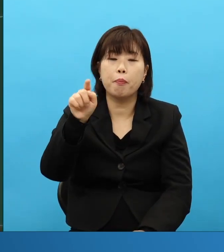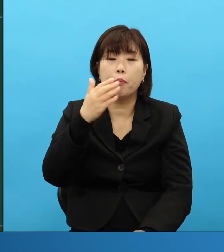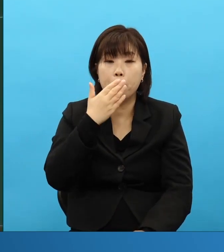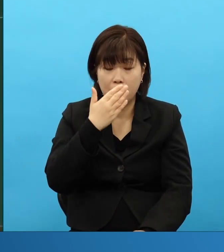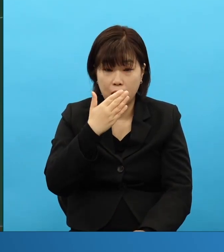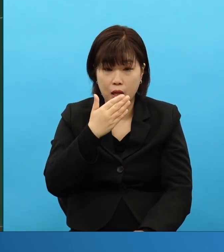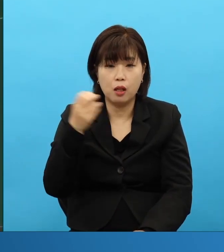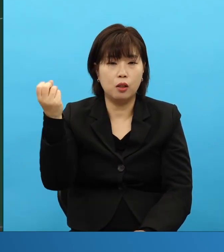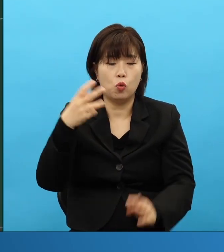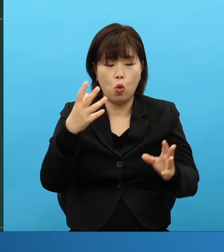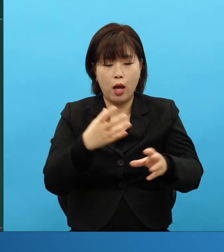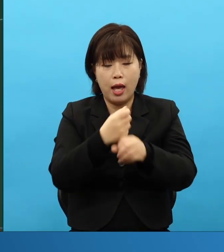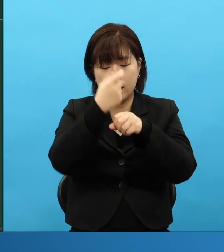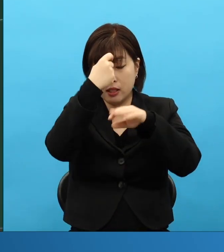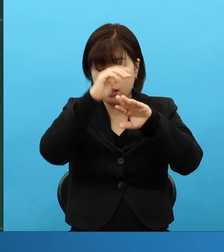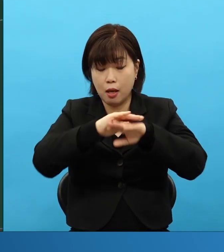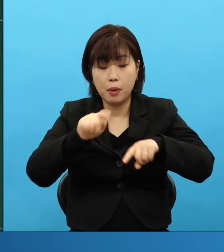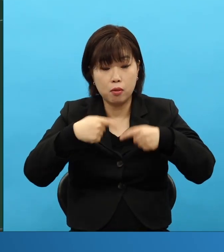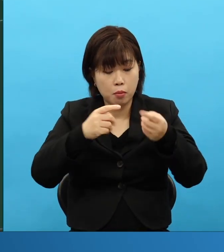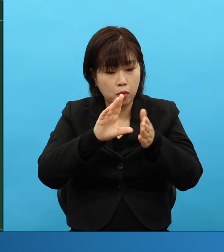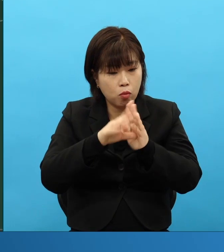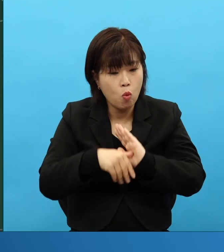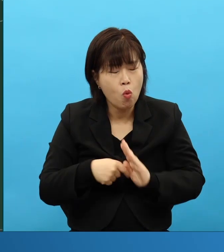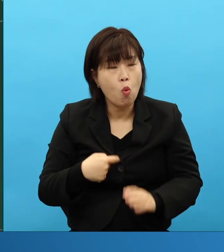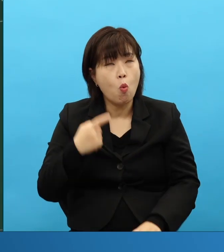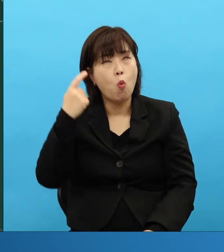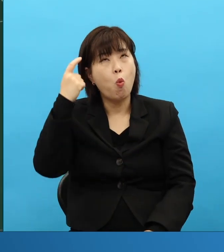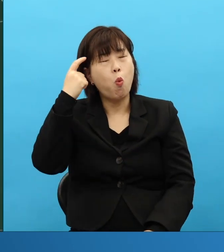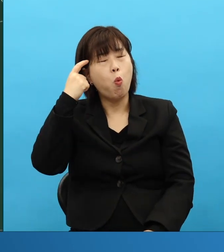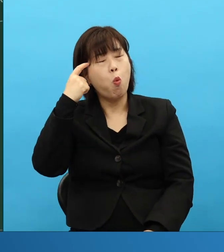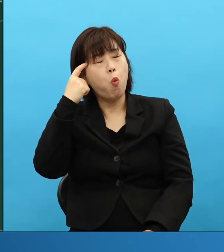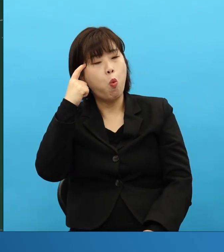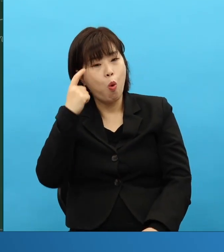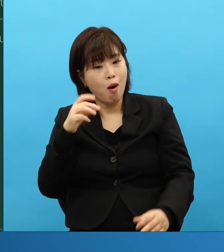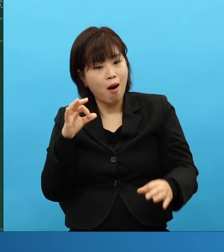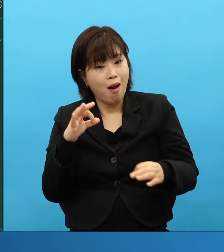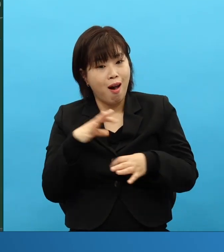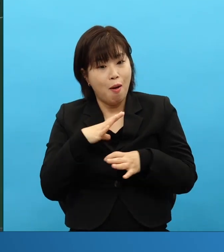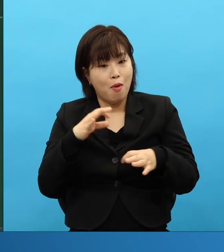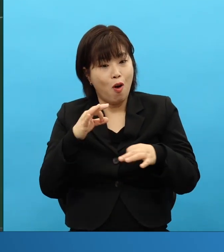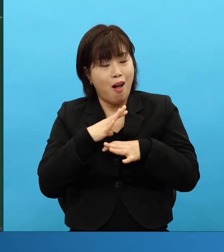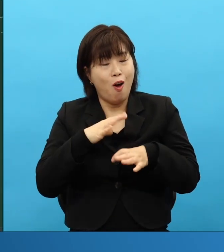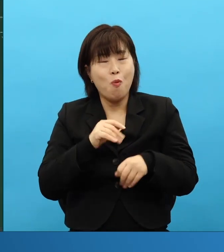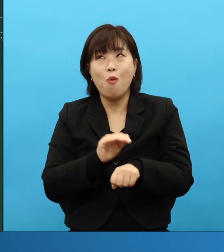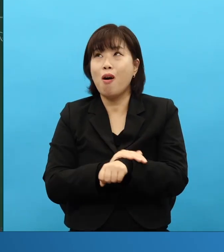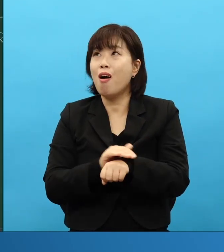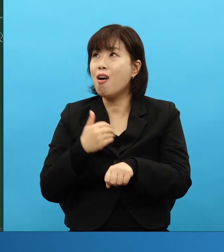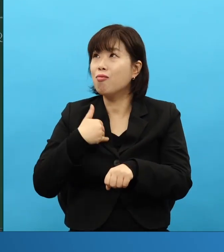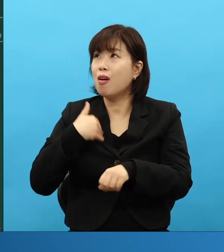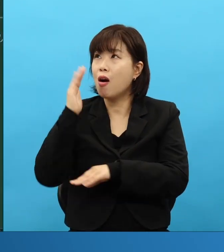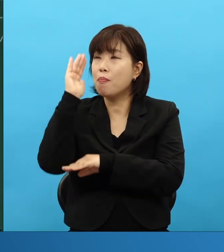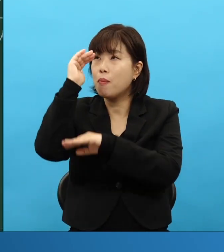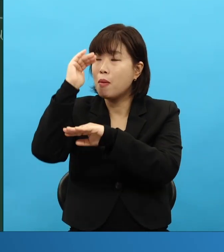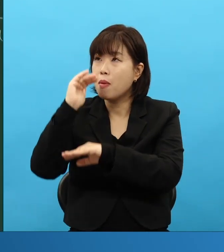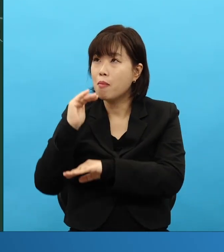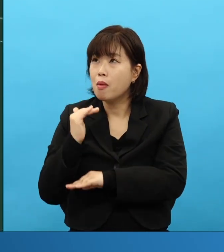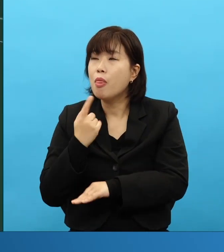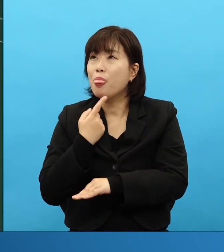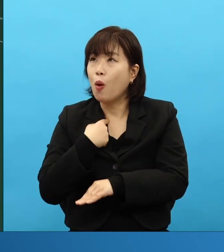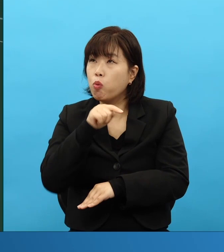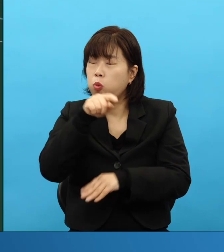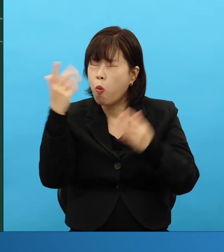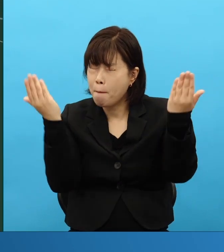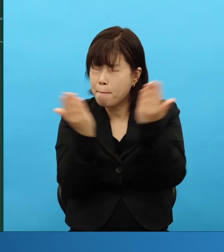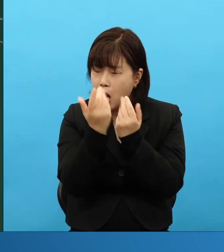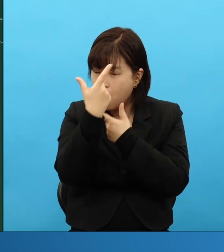참석 들어보면요 깜짝 놀랄 You 겁니다. spend the week that way, and then you come to the core message and listen to the message, then you'll be so 야, surprised. 이럴 겁니다. You'll be